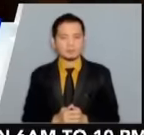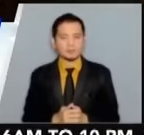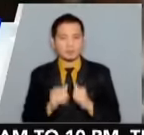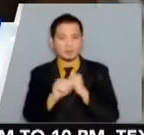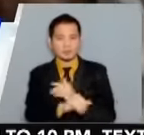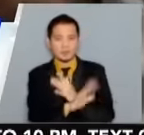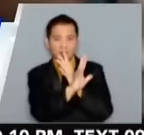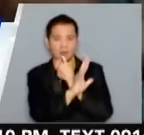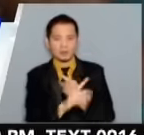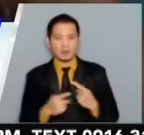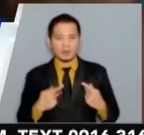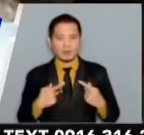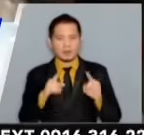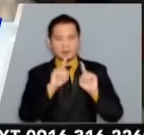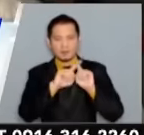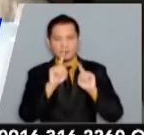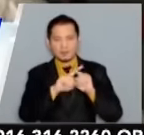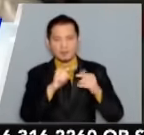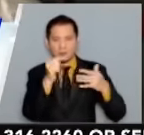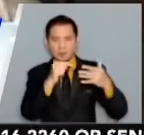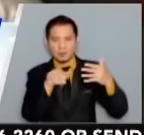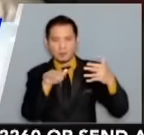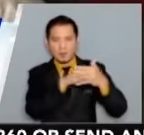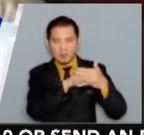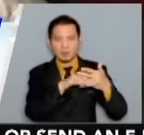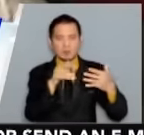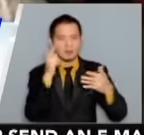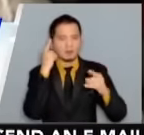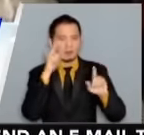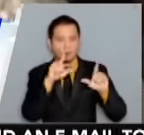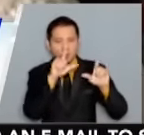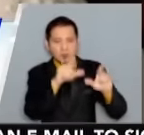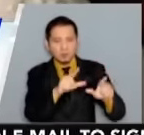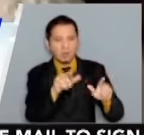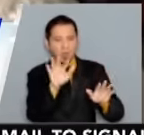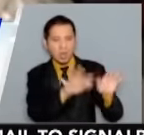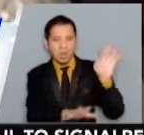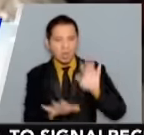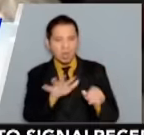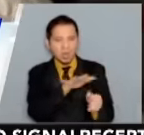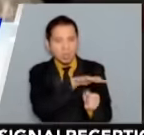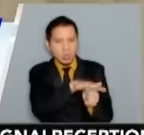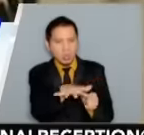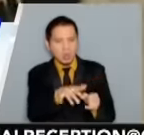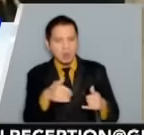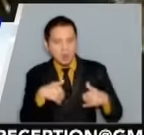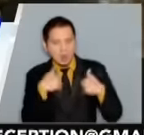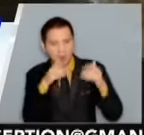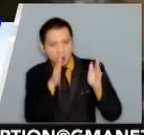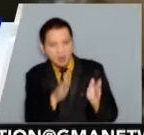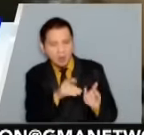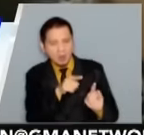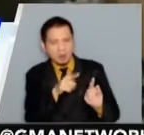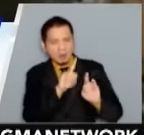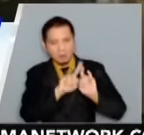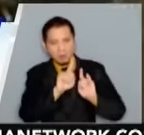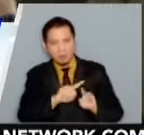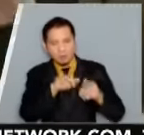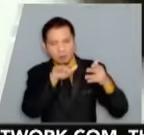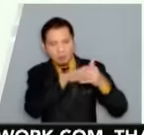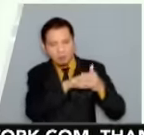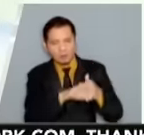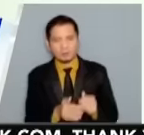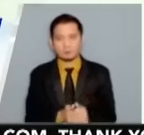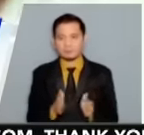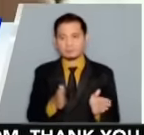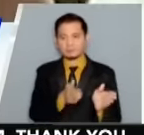kasong sexual abuse of a minor at other acts of child abuse laban kay Quiboloy at limang iba pa. Sa korte naman, sa Pasig isinampa